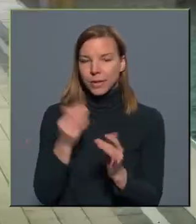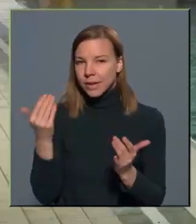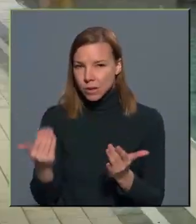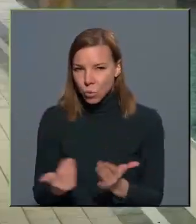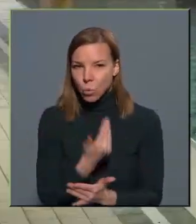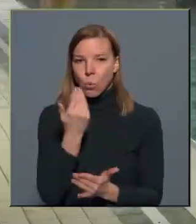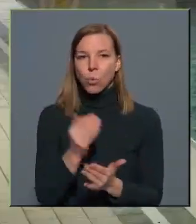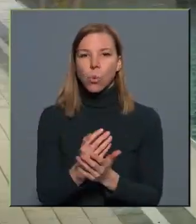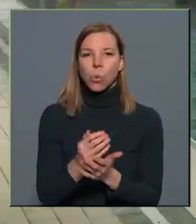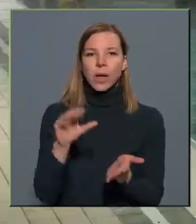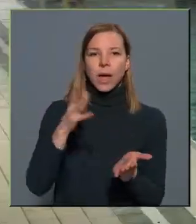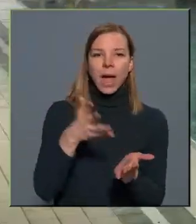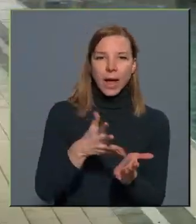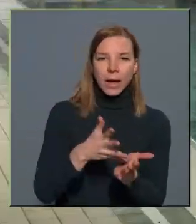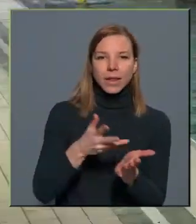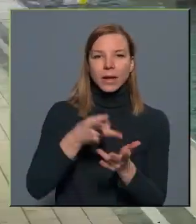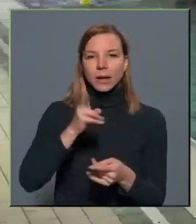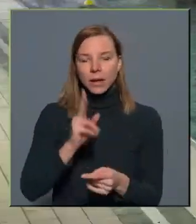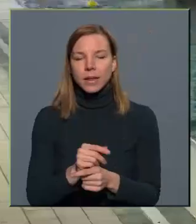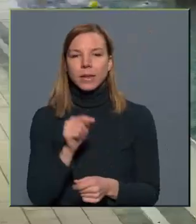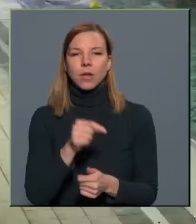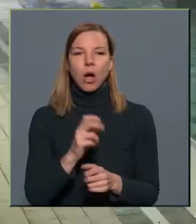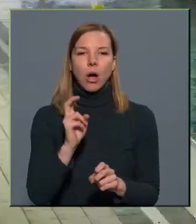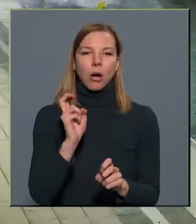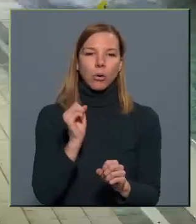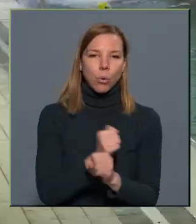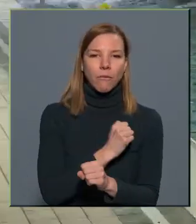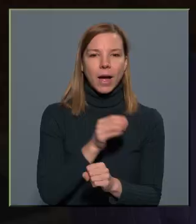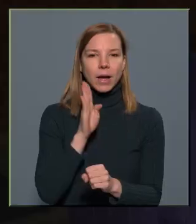Egerszegi Krisztinákat, Kovács Ágikat, Güttler Karcsikat,